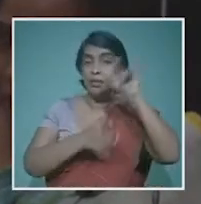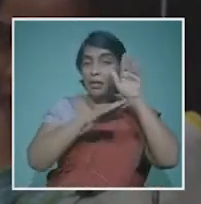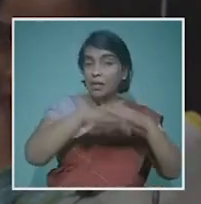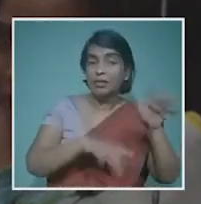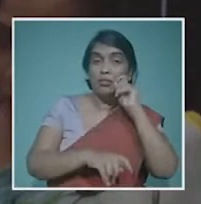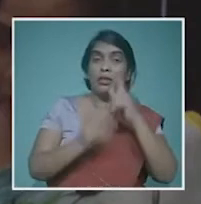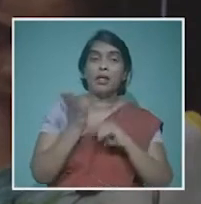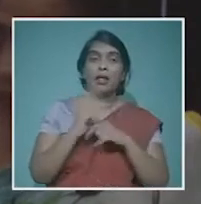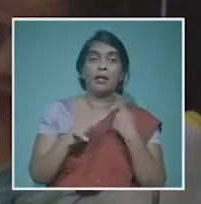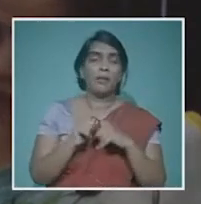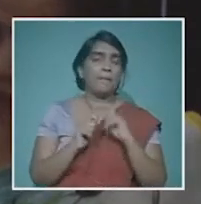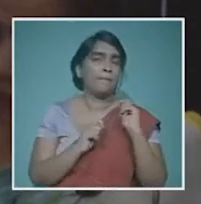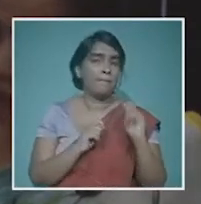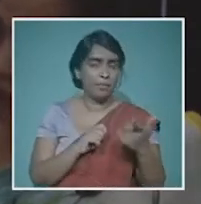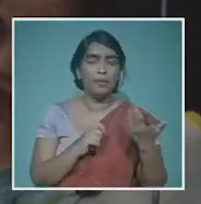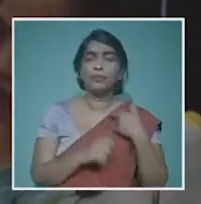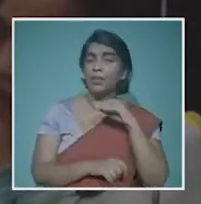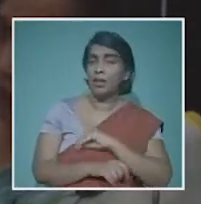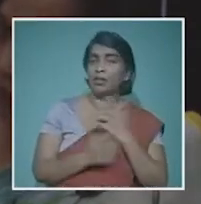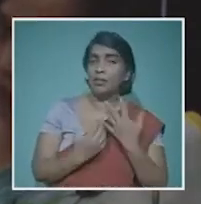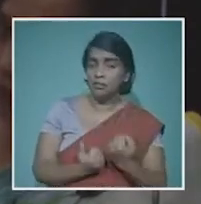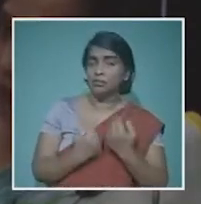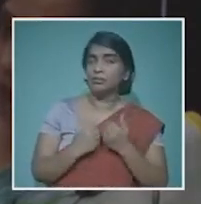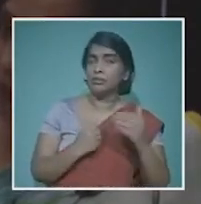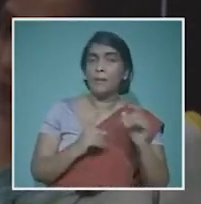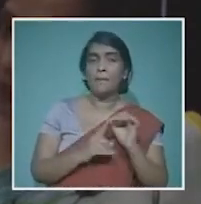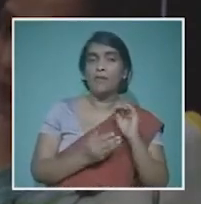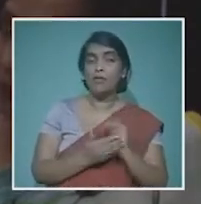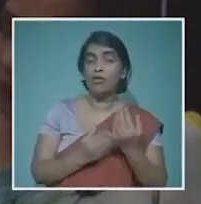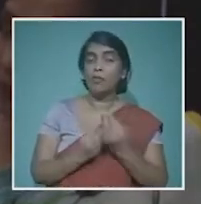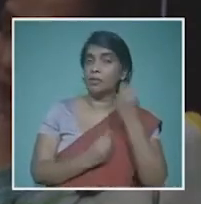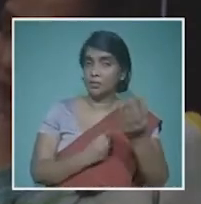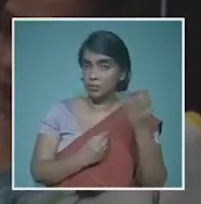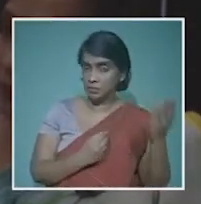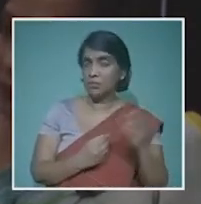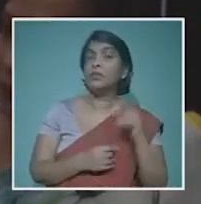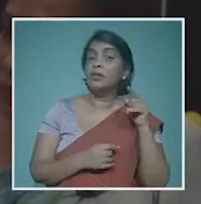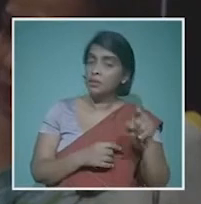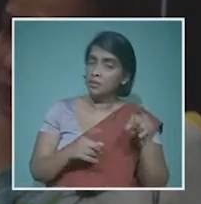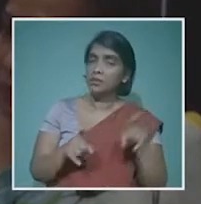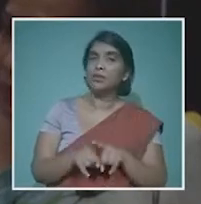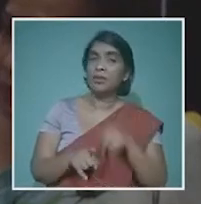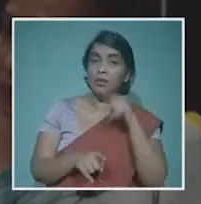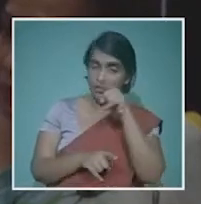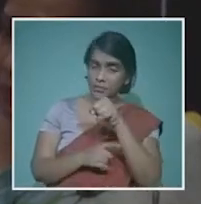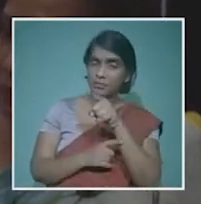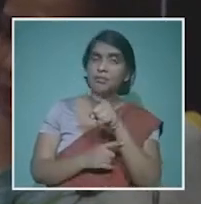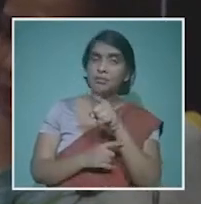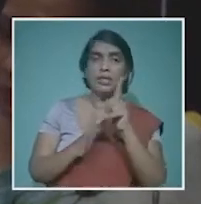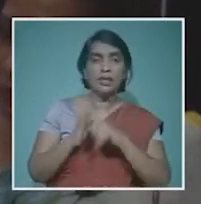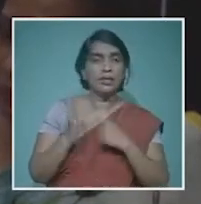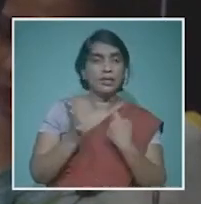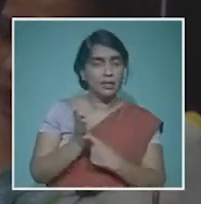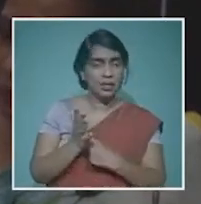මිනිස්සු. දැන් මෙහෙම ලාභ ලබන ආයතන බවට පෞද්ගලිකංශයට දෙන්න තිබෙනවා. ඒක ඔබතුමත් JR